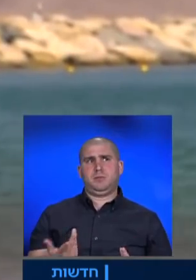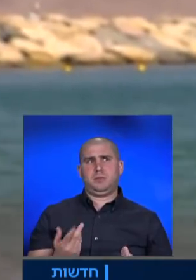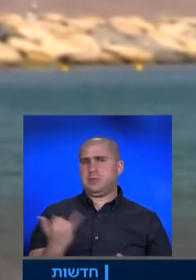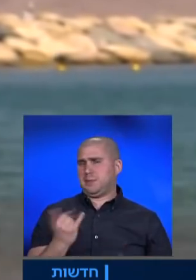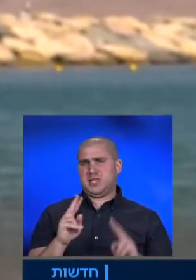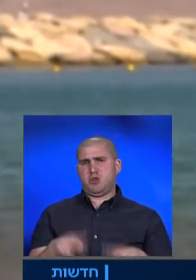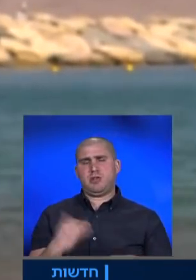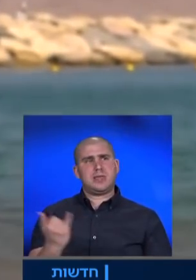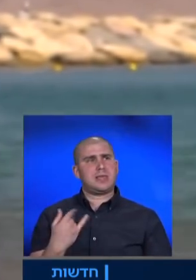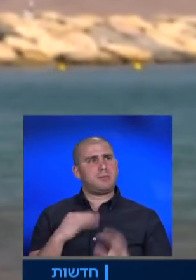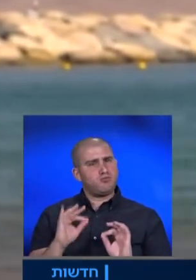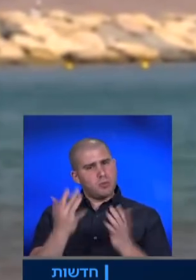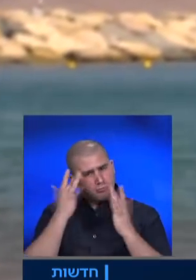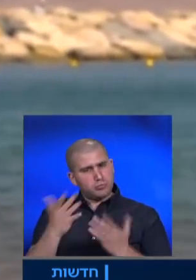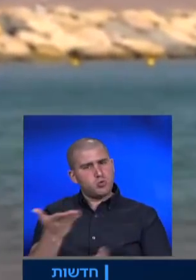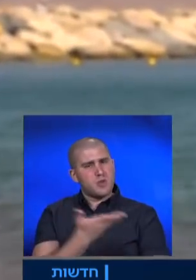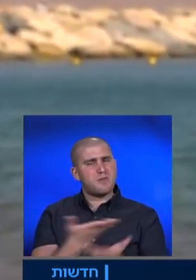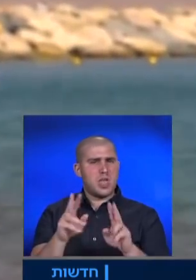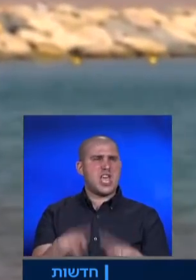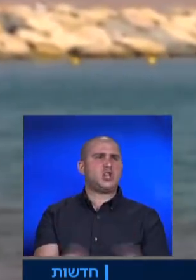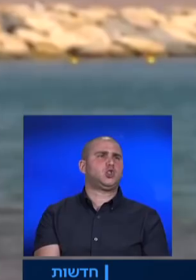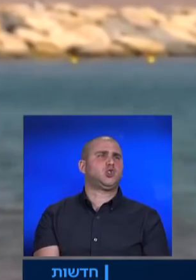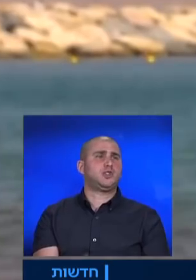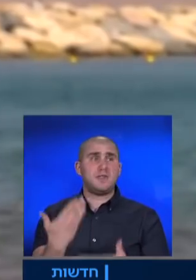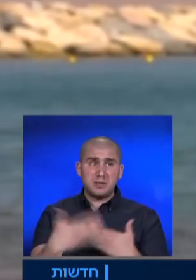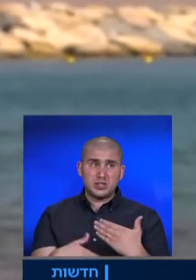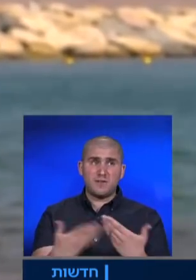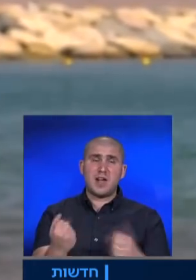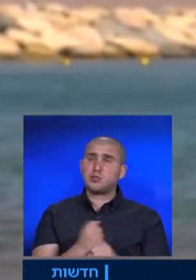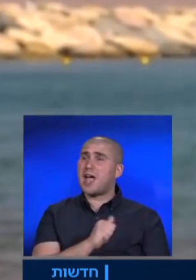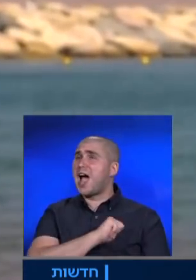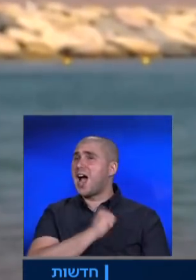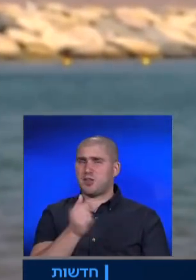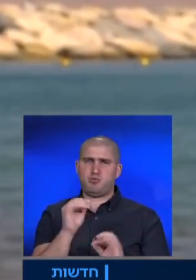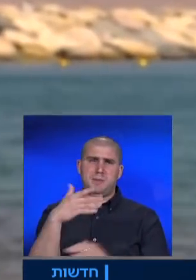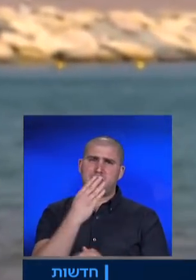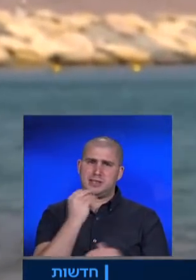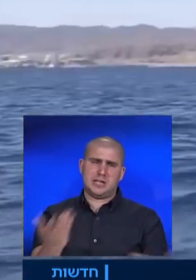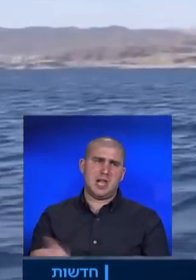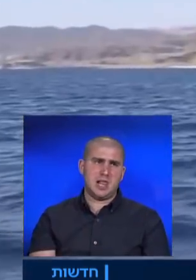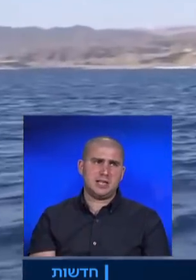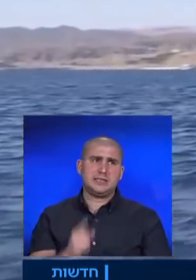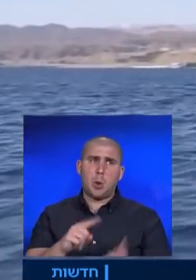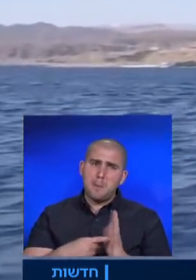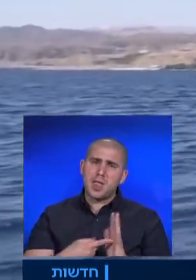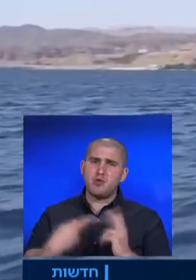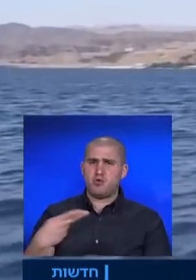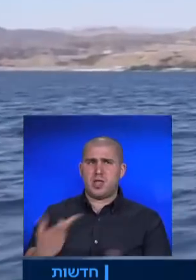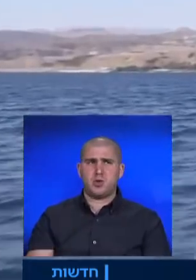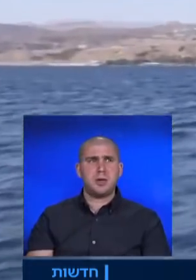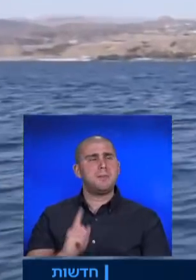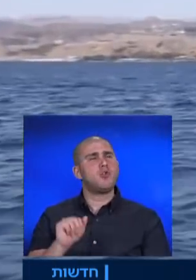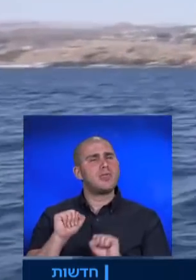בשביל לעשות שיתוף פעולה, ובסופו של דבר לעשות הכי טוב למדינת ישראל. זו המטרה של שנינו. מי שתמכו בגרסתה